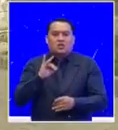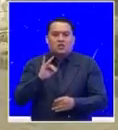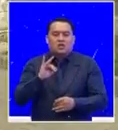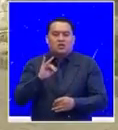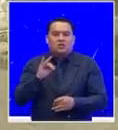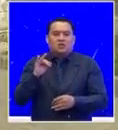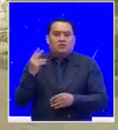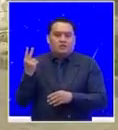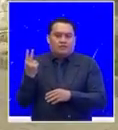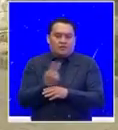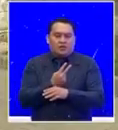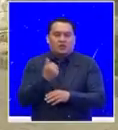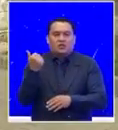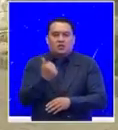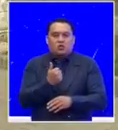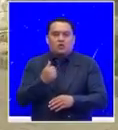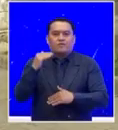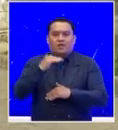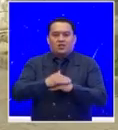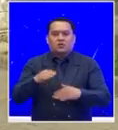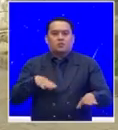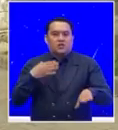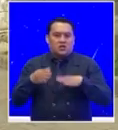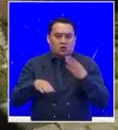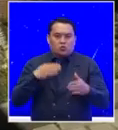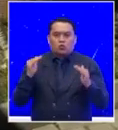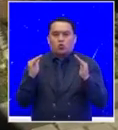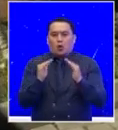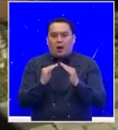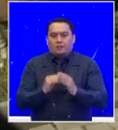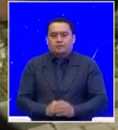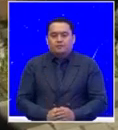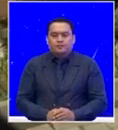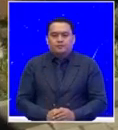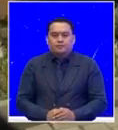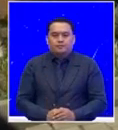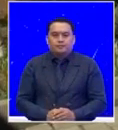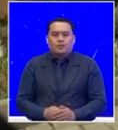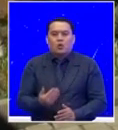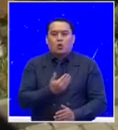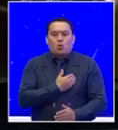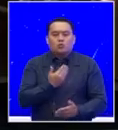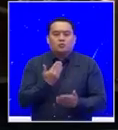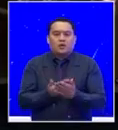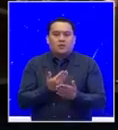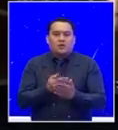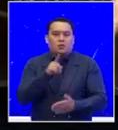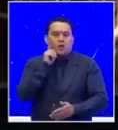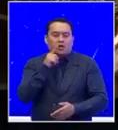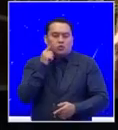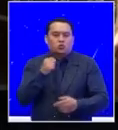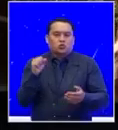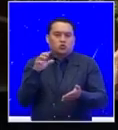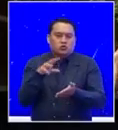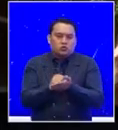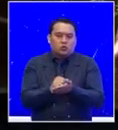раза в неделю вечером тренируюсь дома. На своем примере Жумахан Кузбаев хочет сказать подрастающему поколению, что спортом